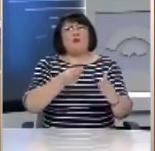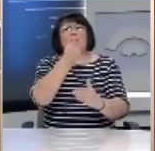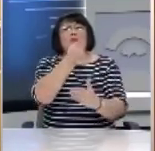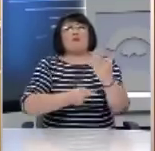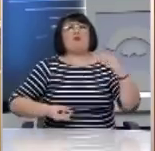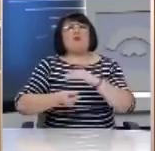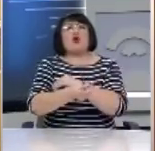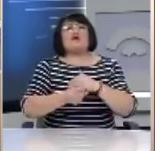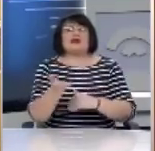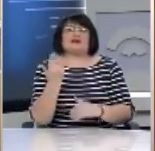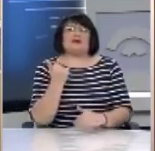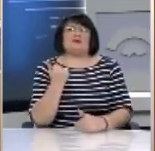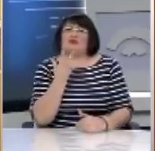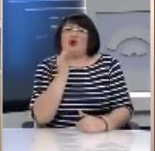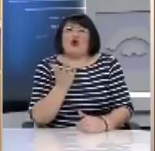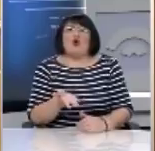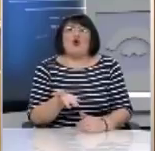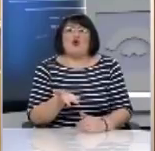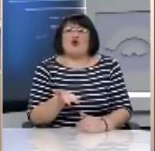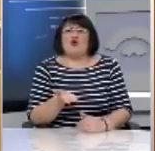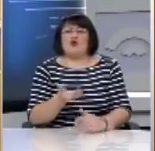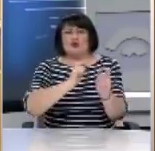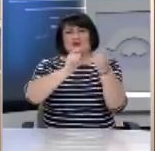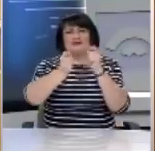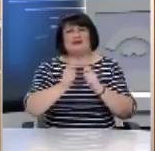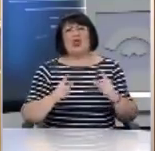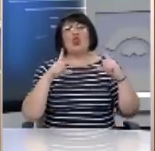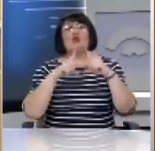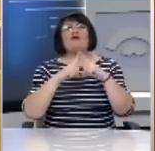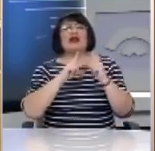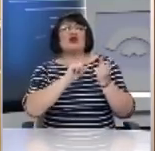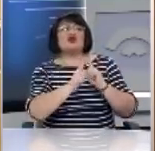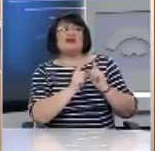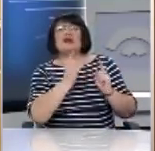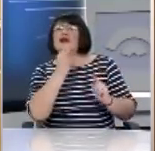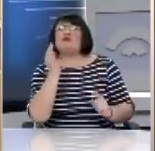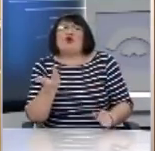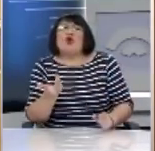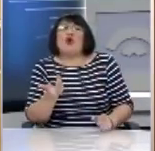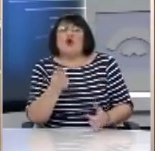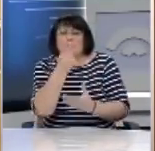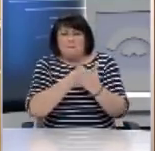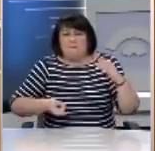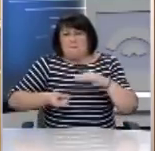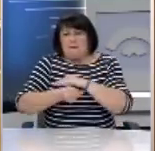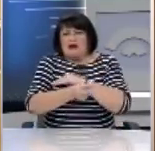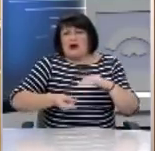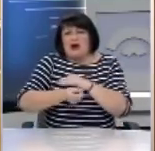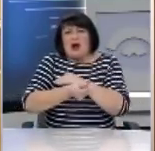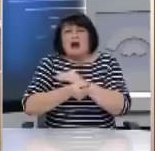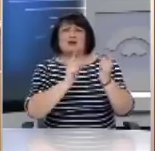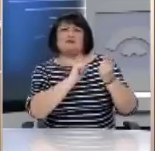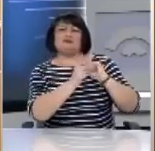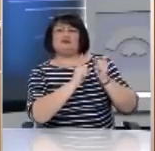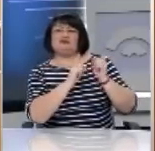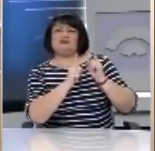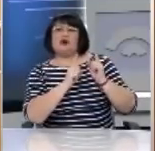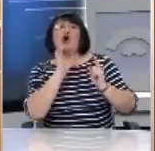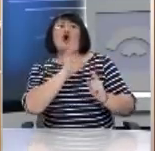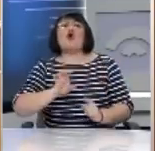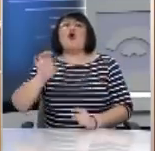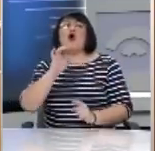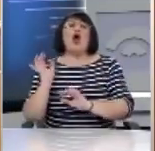είναι μετανάστες? Γιατί να μας ζητάτε αναθεώρηση του Δουβλίνου? Αφού λοιπόν είναι μετανάστες, να συνεννοηθείτε με τις χώρες πρόλευσής